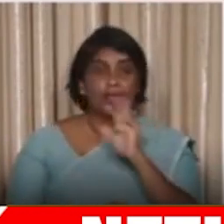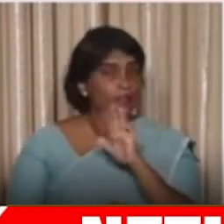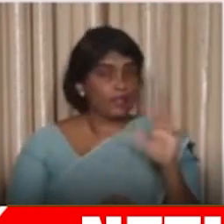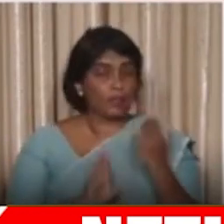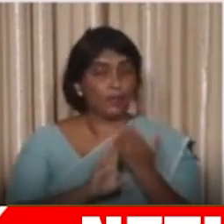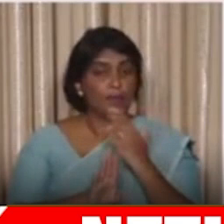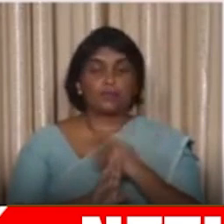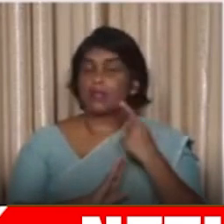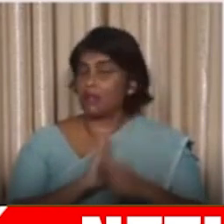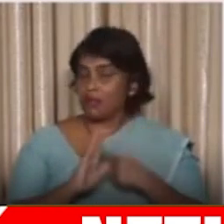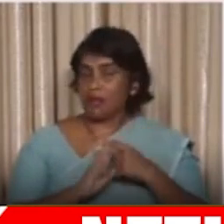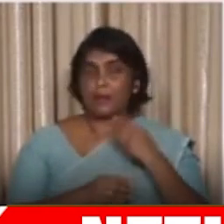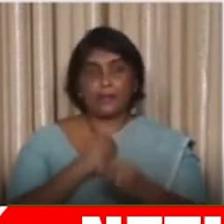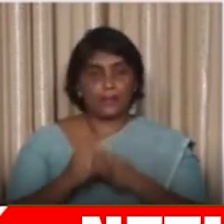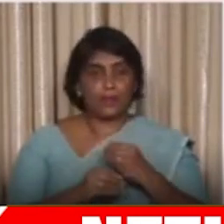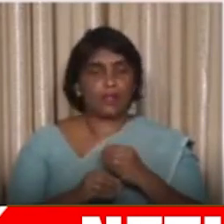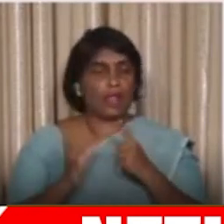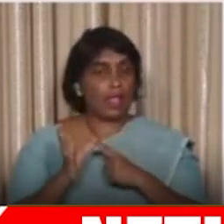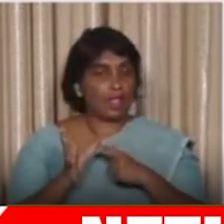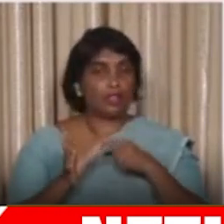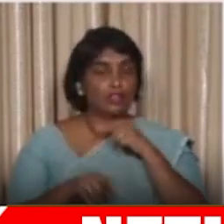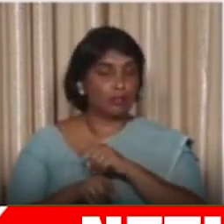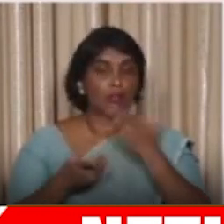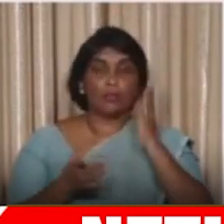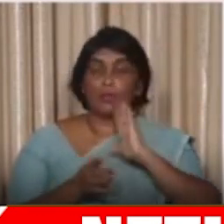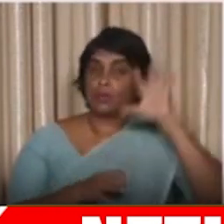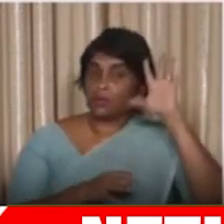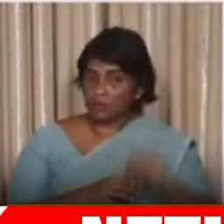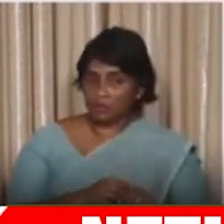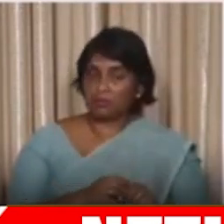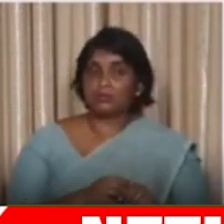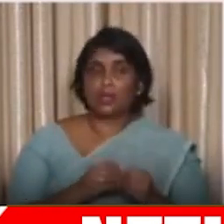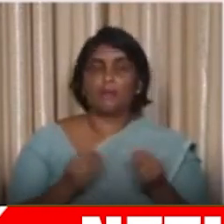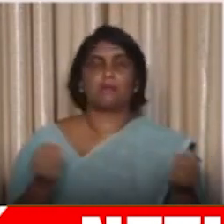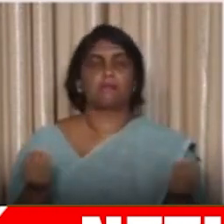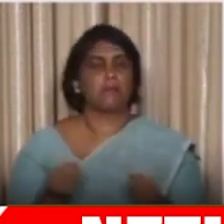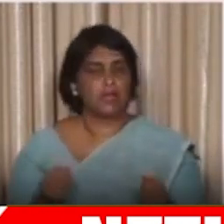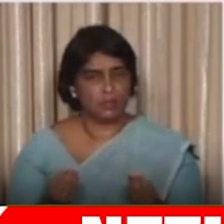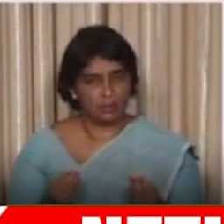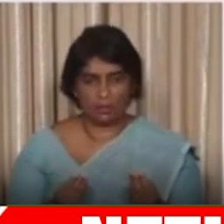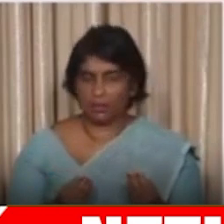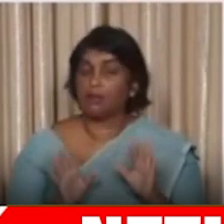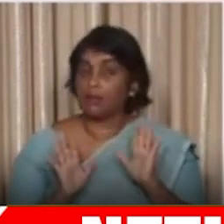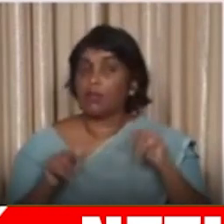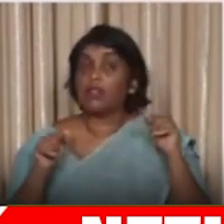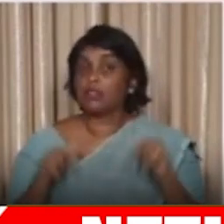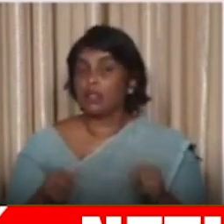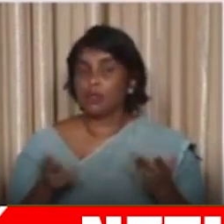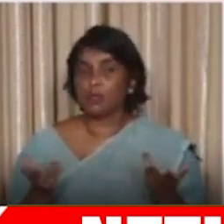2019ට කලින් ලංකාවේ නිෂ්පාදනය කරපු එතනෝල් වලට අමතරව පිටරටිනුත් එතනෝල් ගෙනල්ලා මදි වුණා. හැබැයි දැන්